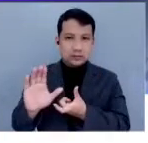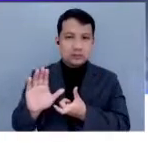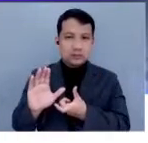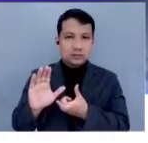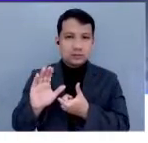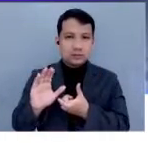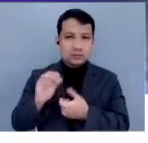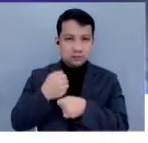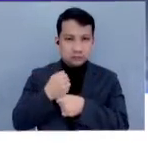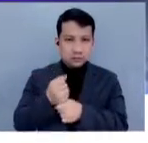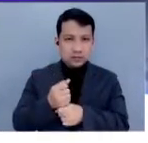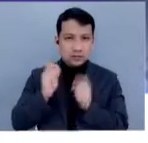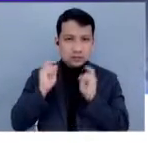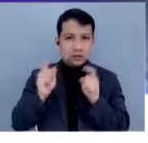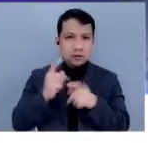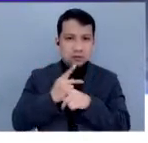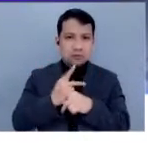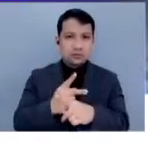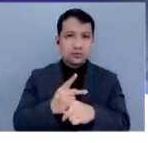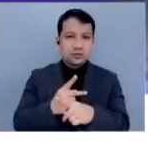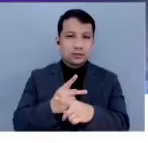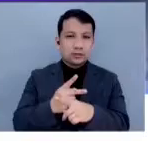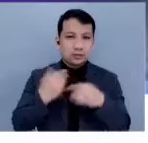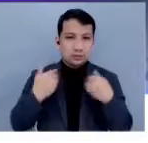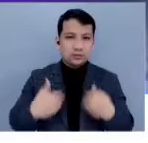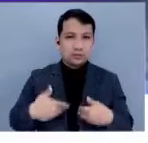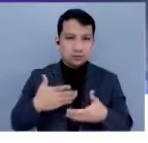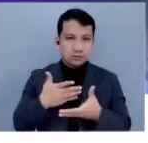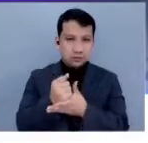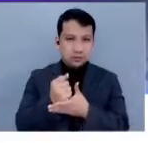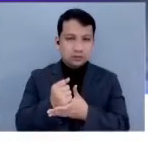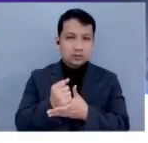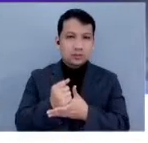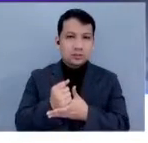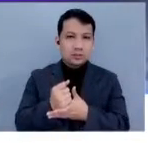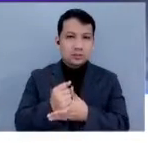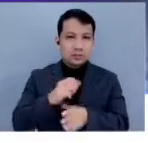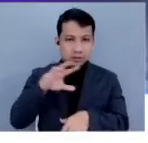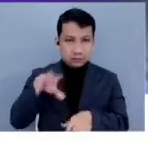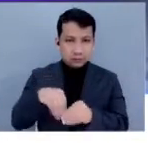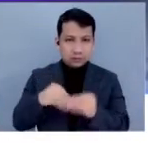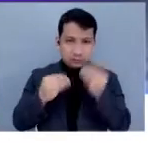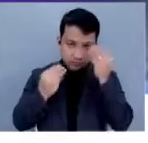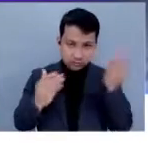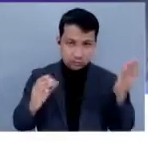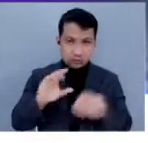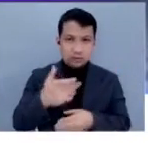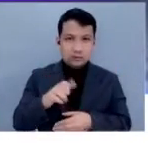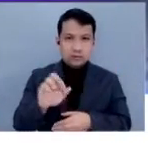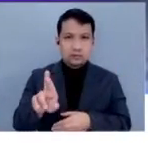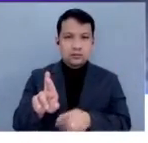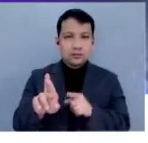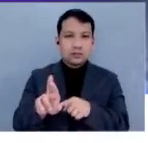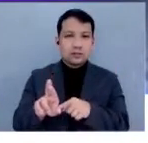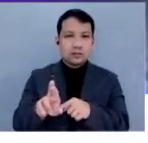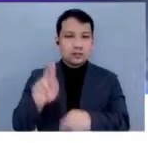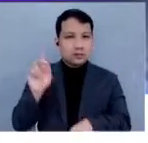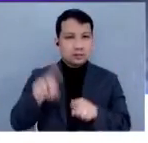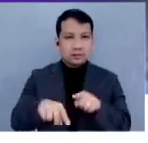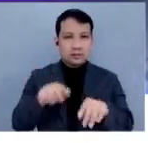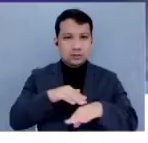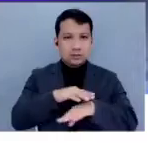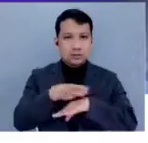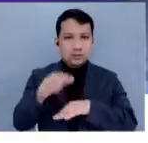mas maprotektahan ang karapatang pantao. Sa kabila nito, tiniyak ng CHR na hindi nito maapektuhan ang